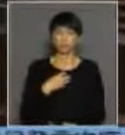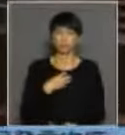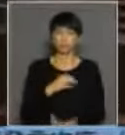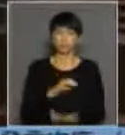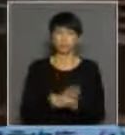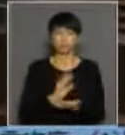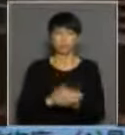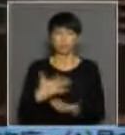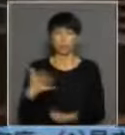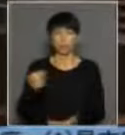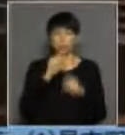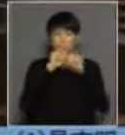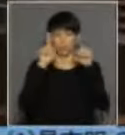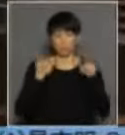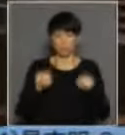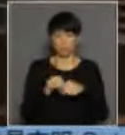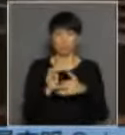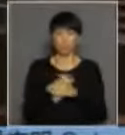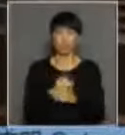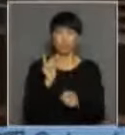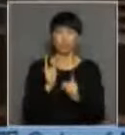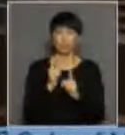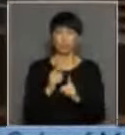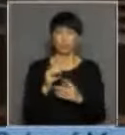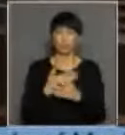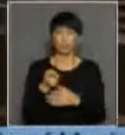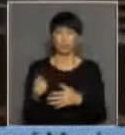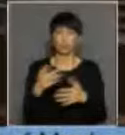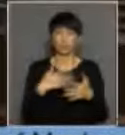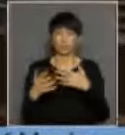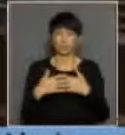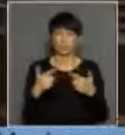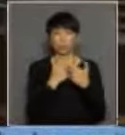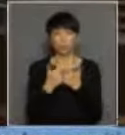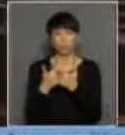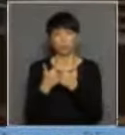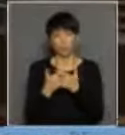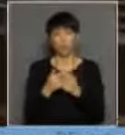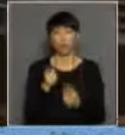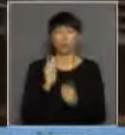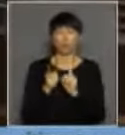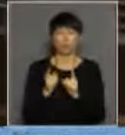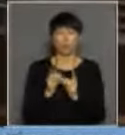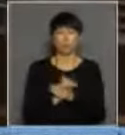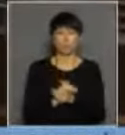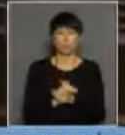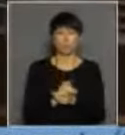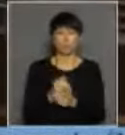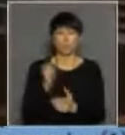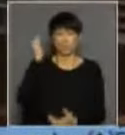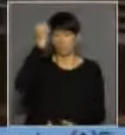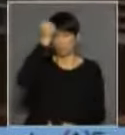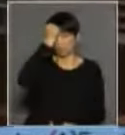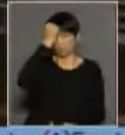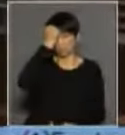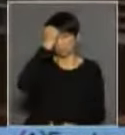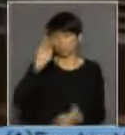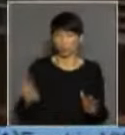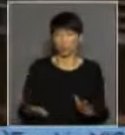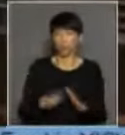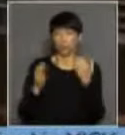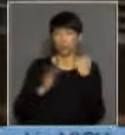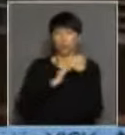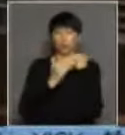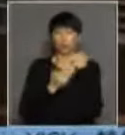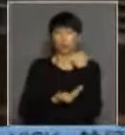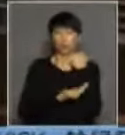攞文件又好，或者為咗呢件事再爭議又好，或者甚至更加傻嘅係要開個聆訊都好啦。恐怕